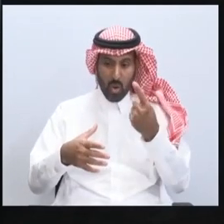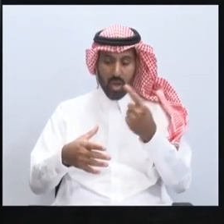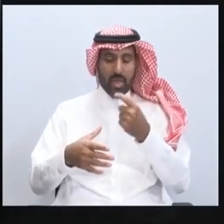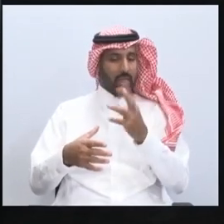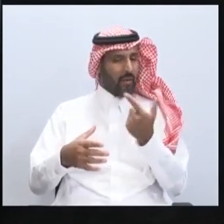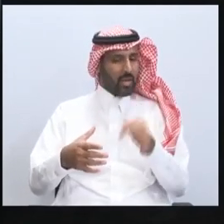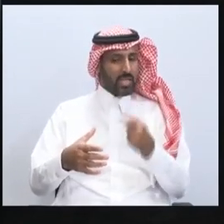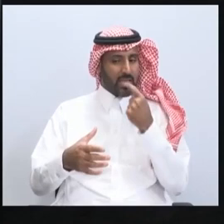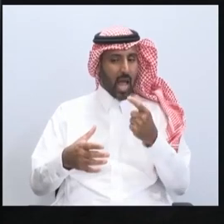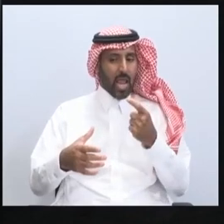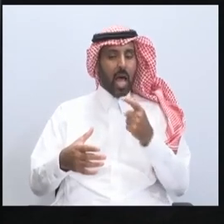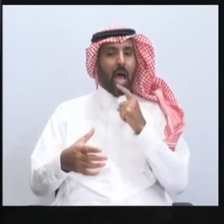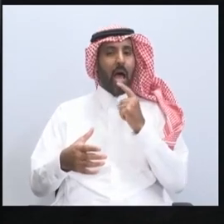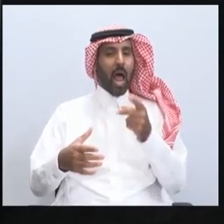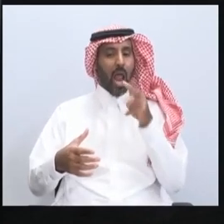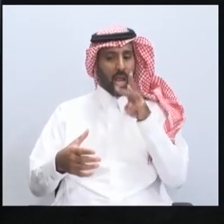عام ممتازين